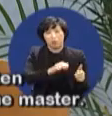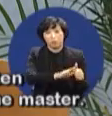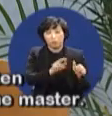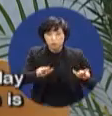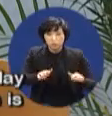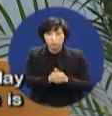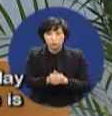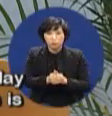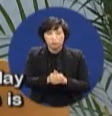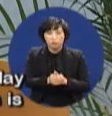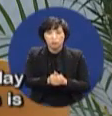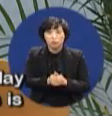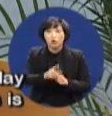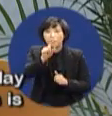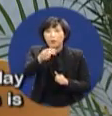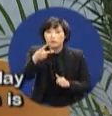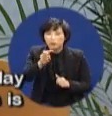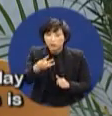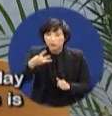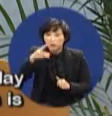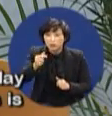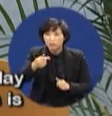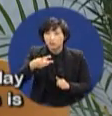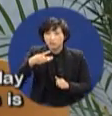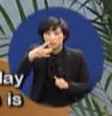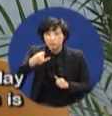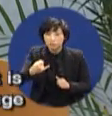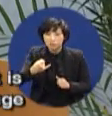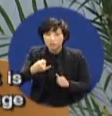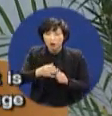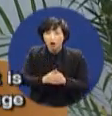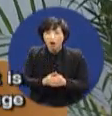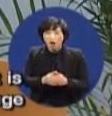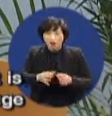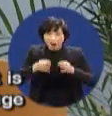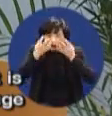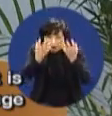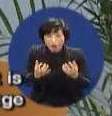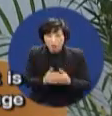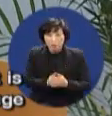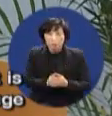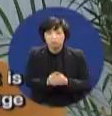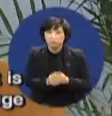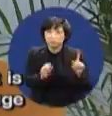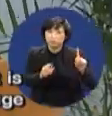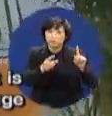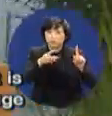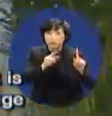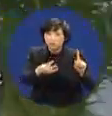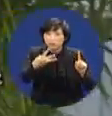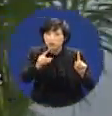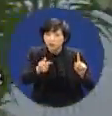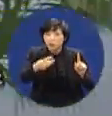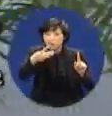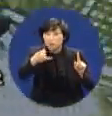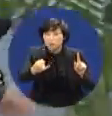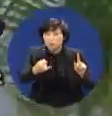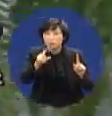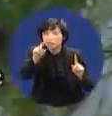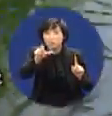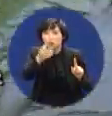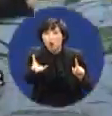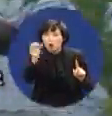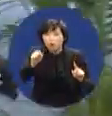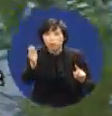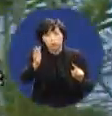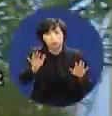달란트면 엄청나요. 한 달란트가 15억만 잡아도 엄청난 돈이요. 엄청난 돈. 보세요. 그